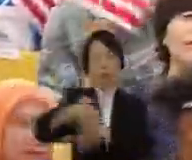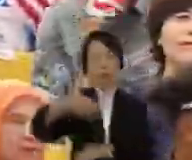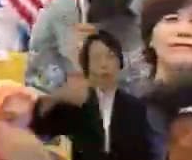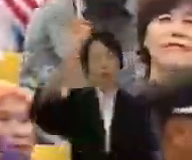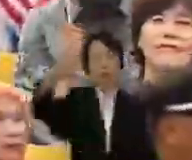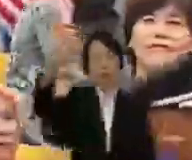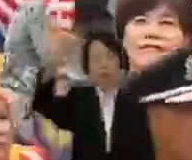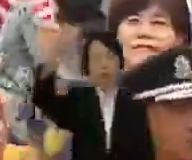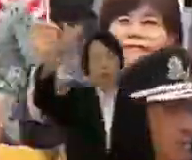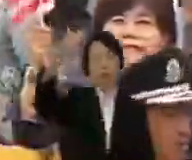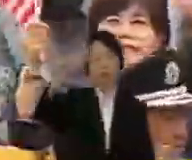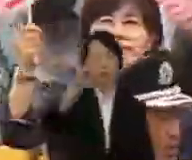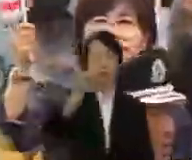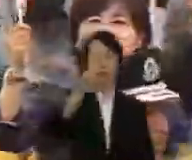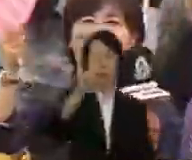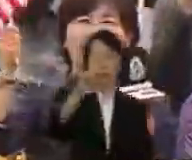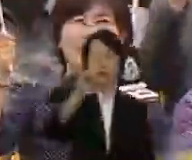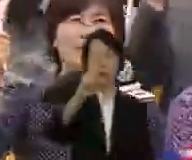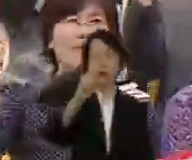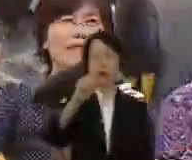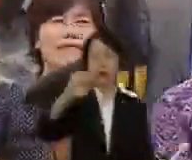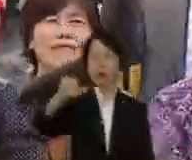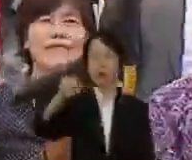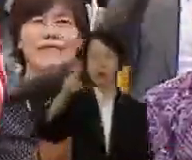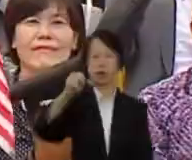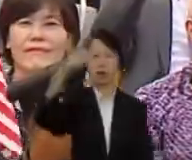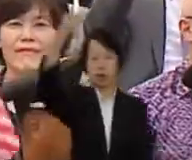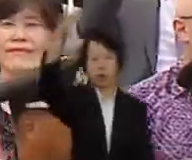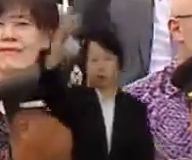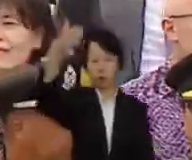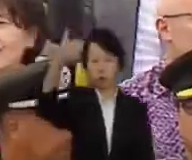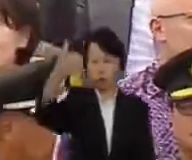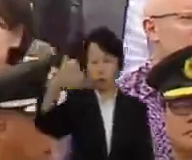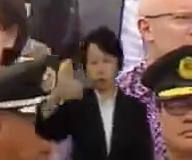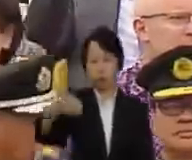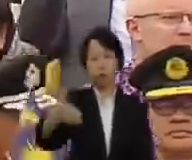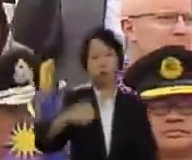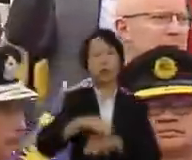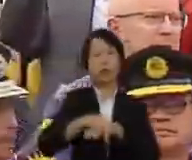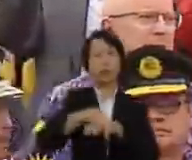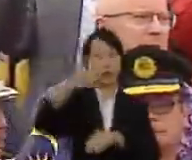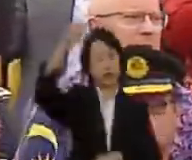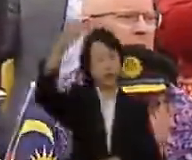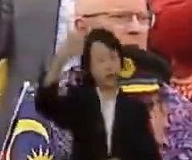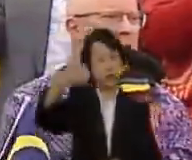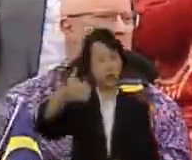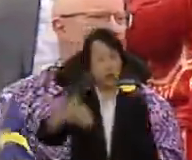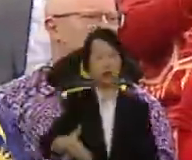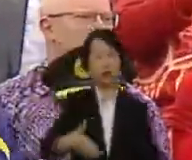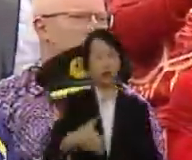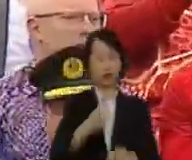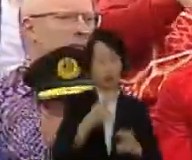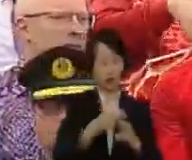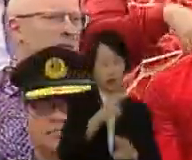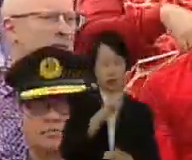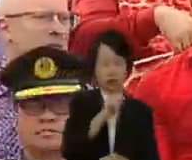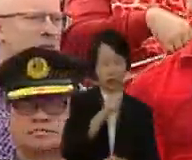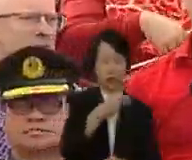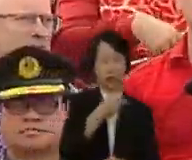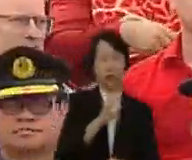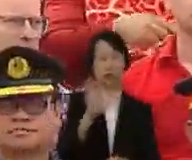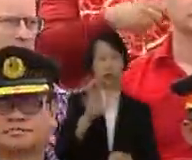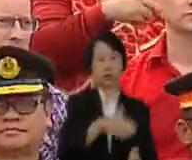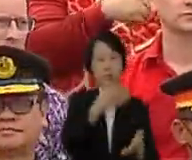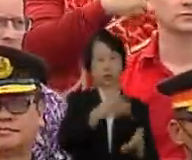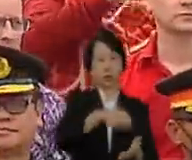Union Jack diturunkan oleh Encik Tahir Abdul Majid, diiringi lagu God Save the Queen yang dimainkan buat kali